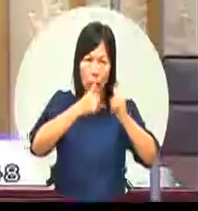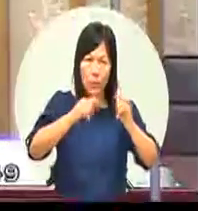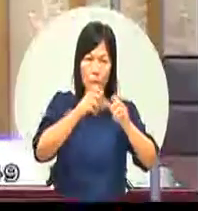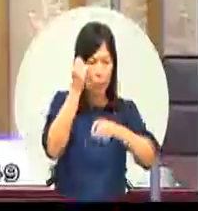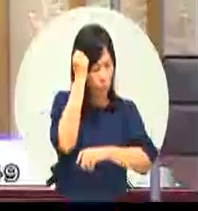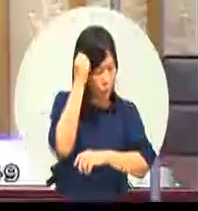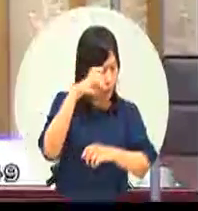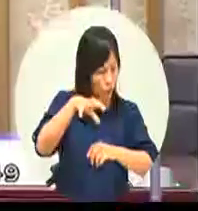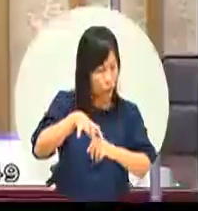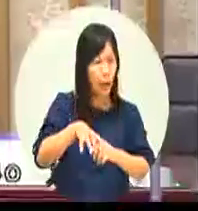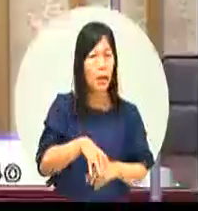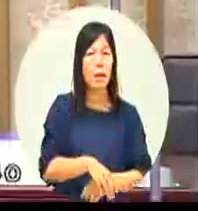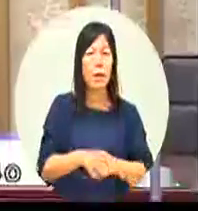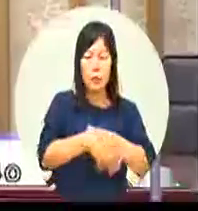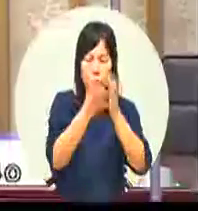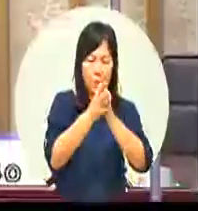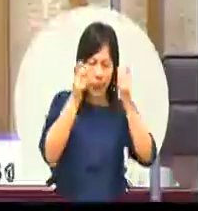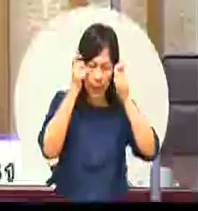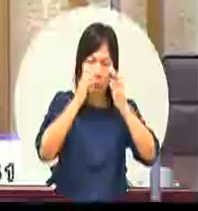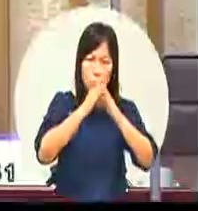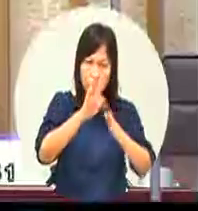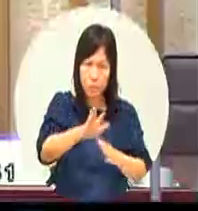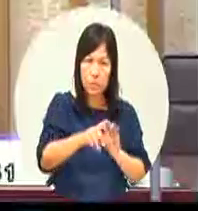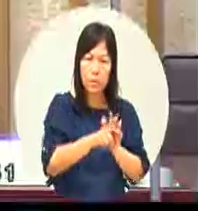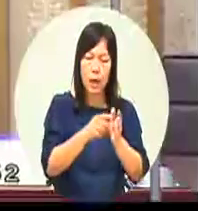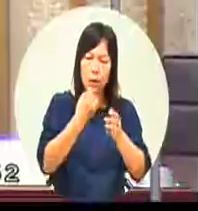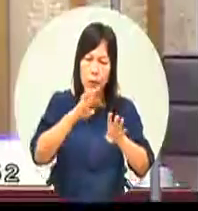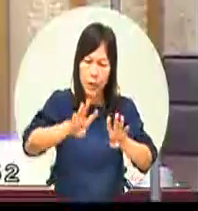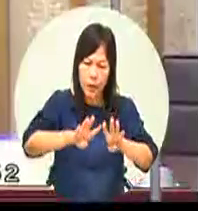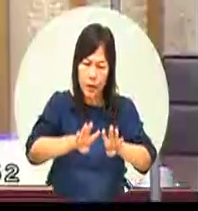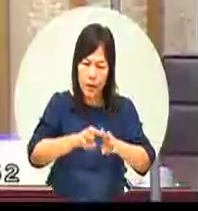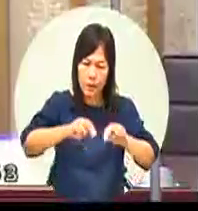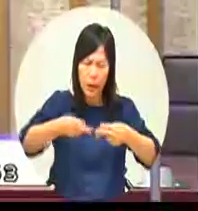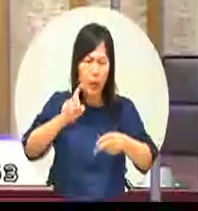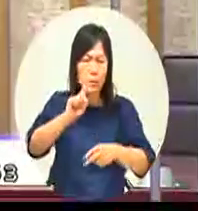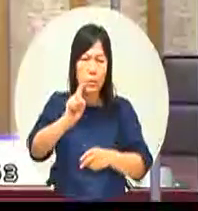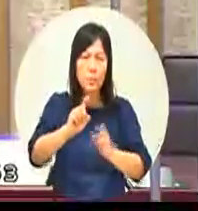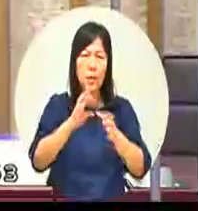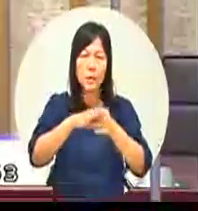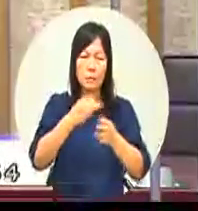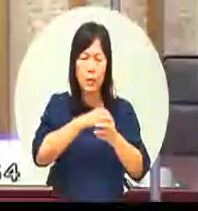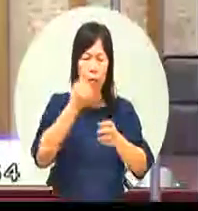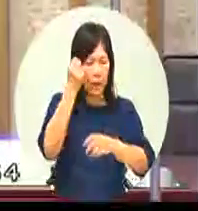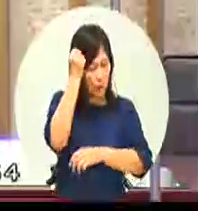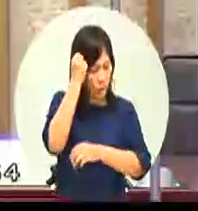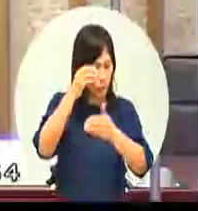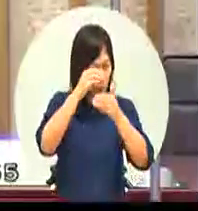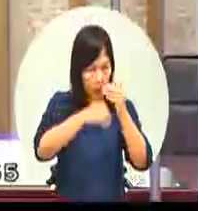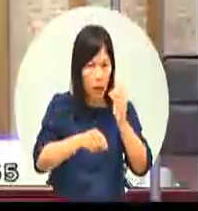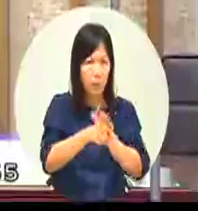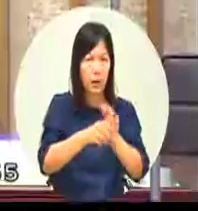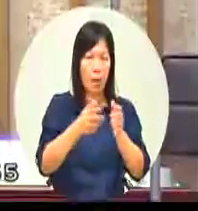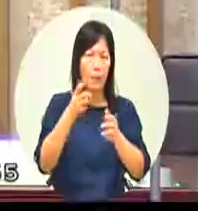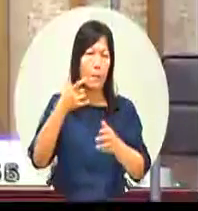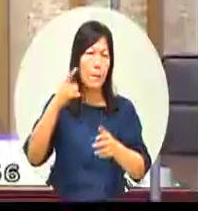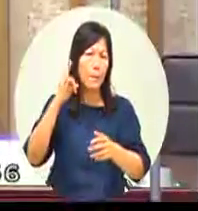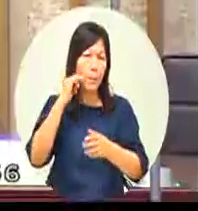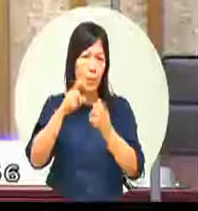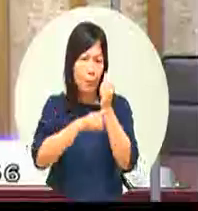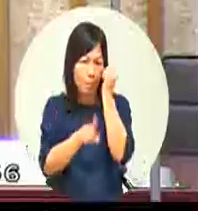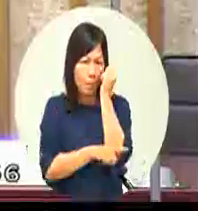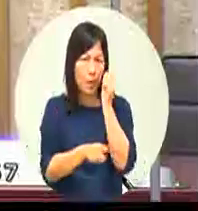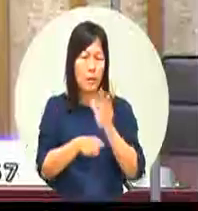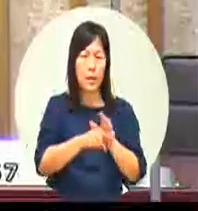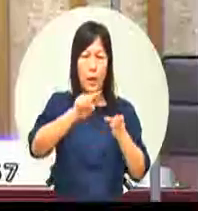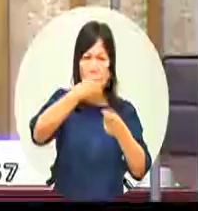个就是全高雄市的。啊，尾仔这背景是安那会修改，是因为《国民住宅条例》这个部分母法在